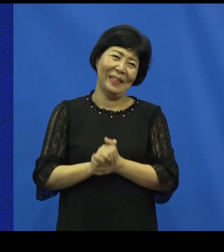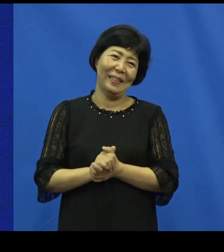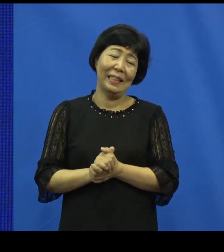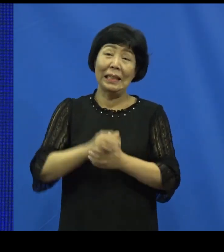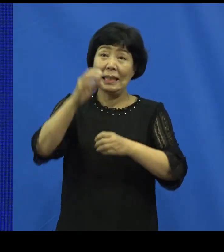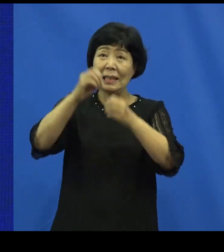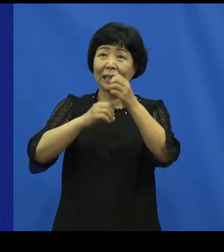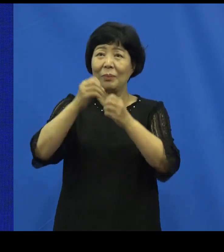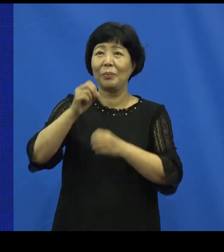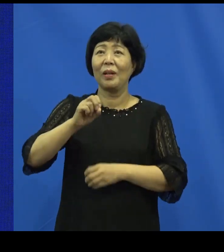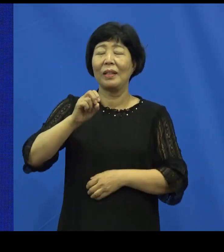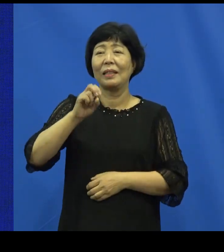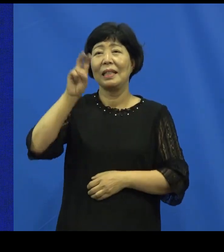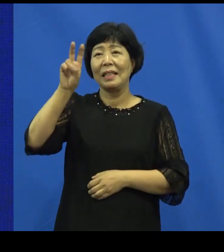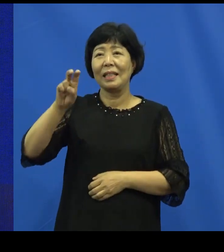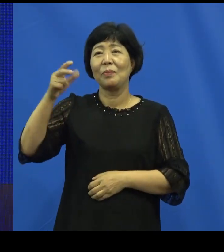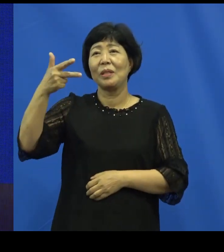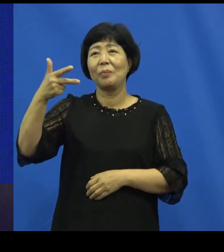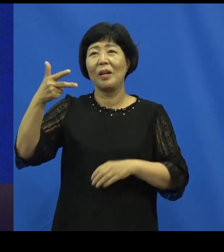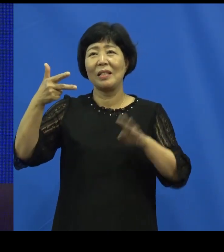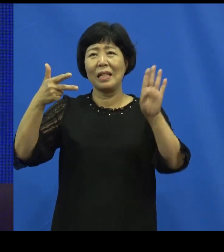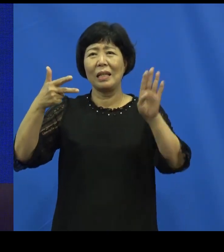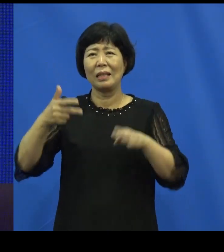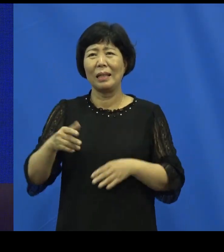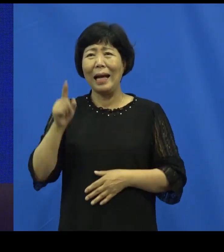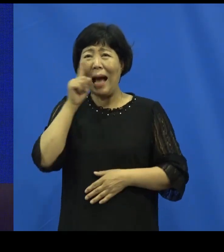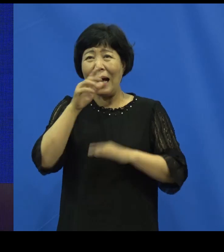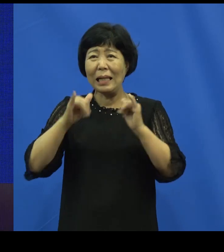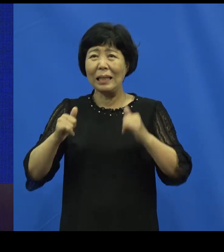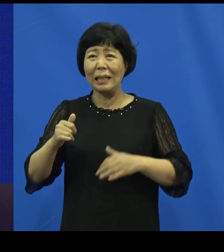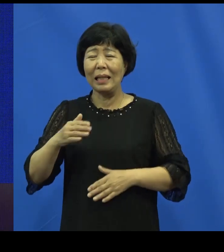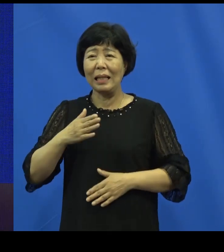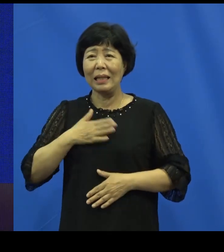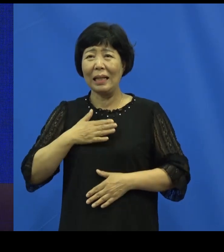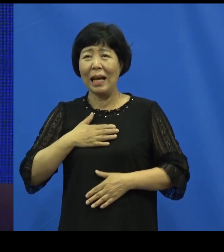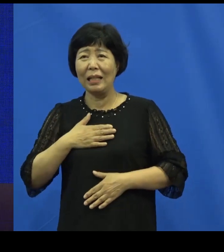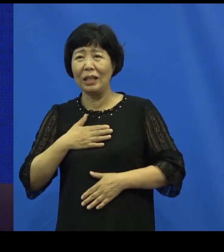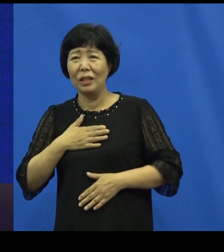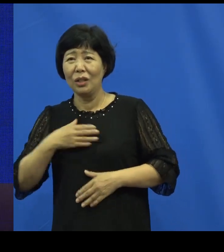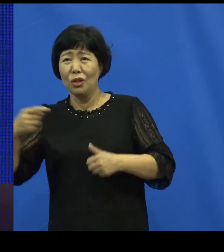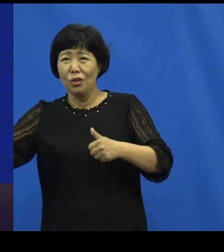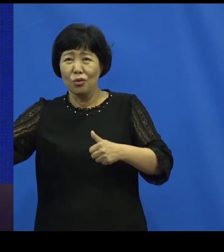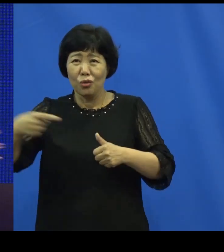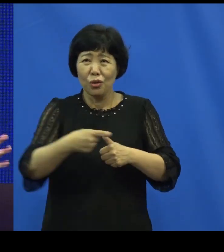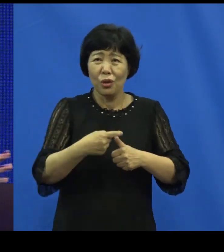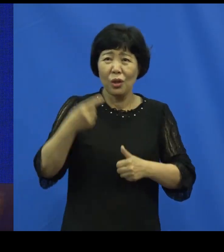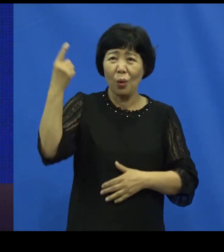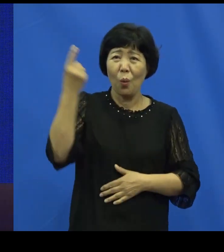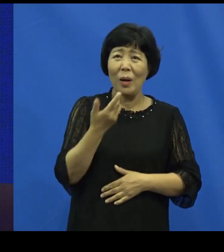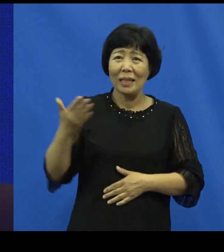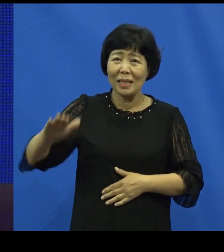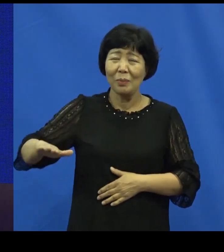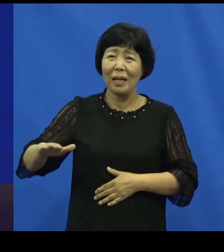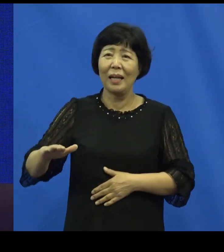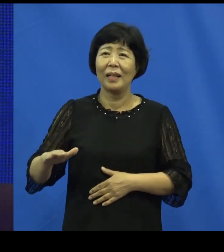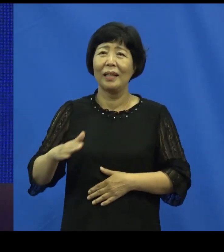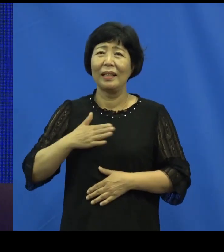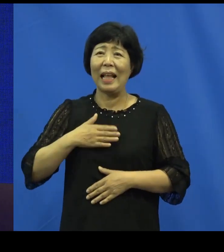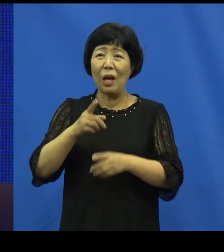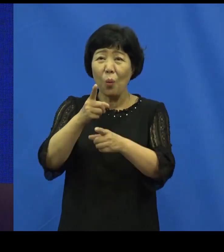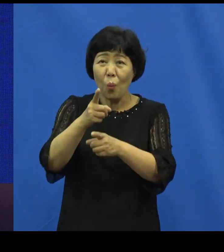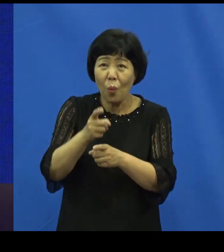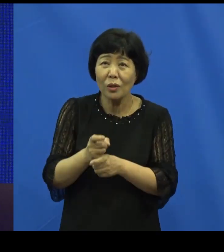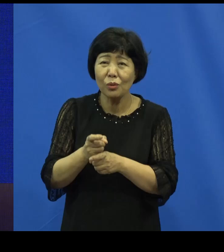시편 27편 2절 3절에 보니까 악인들이 내 살을 먹으려고 내게로 왔으나 나의 대적들 나의 원수들인 그들은 실족하여 넘어졌도다. 군대가